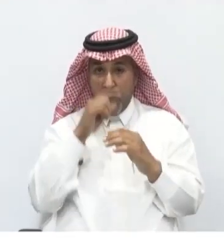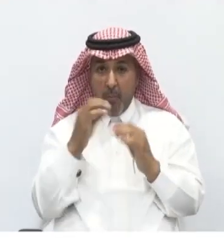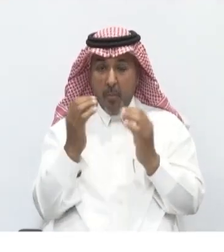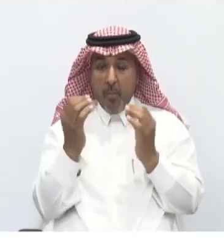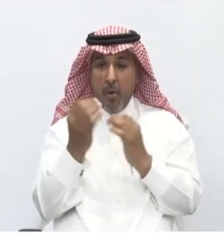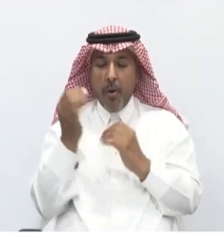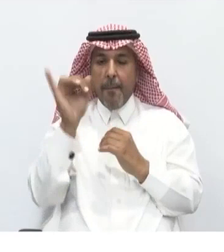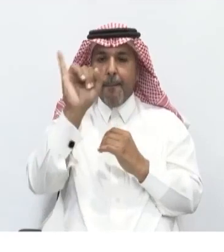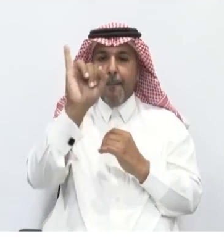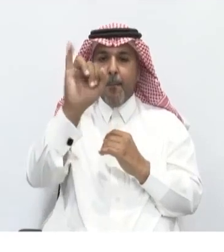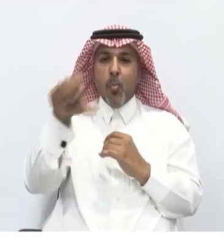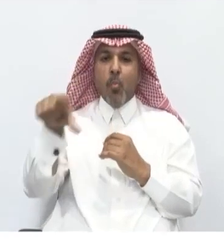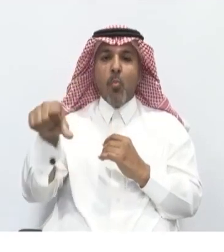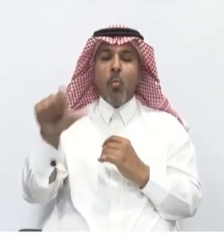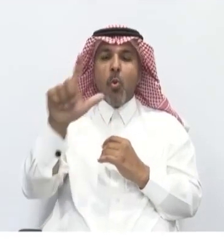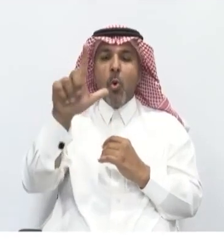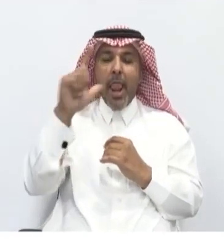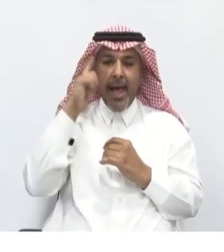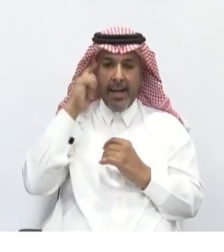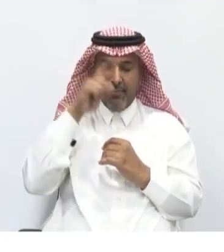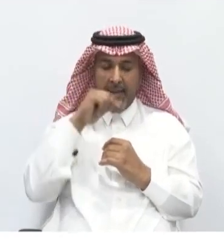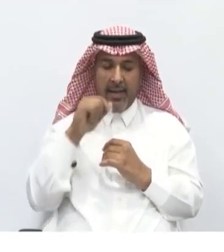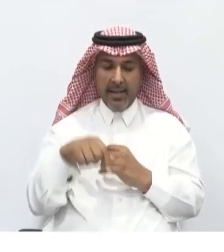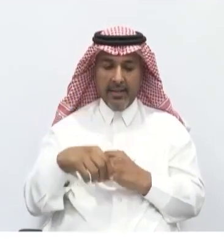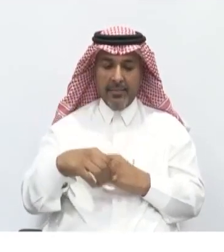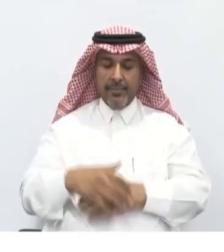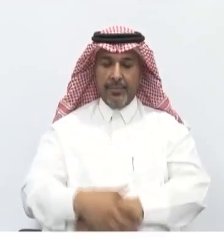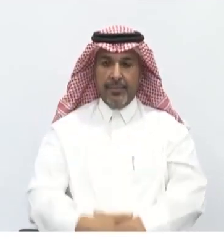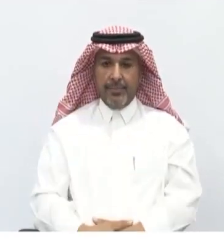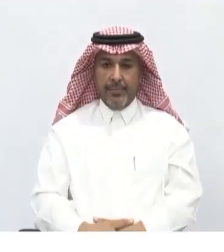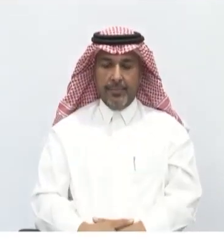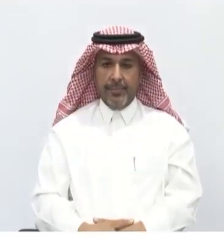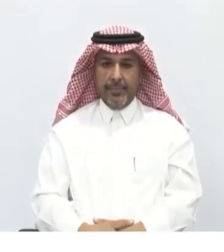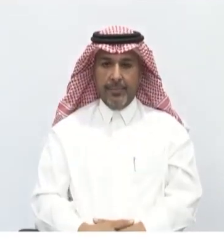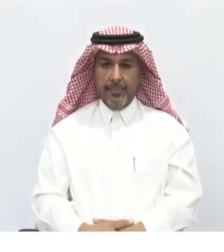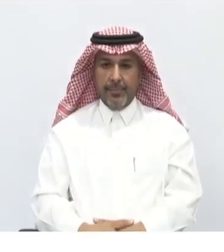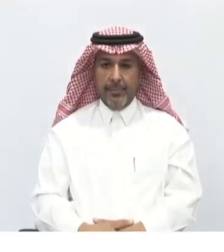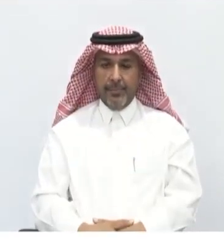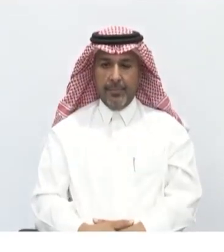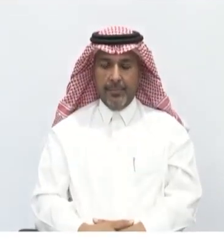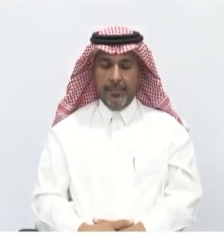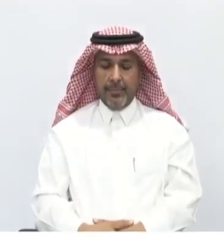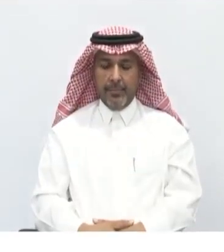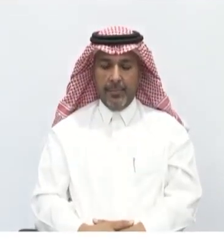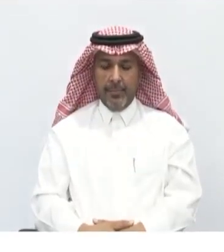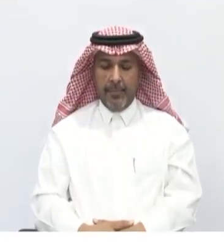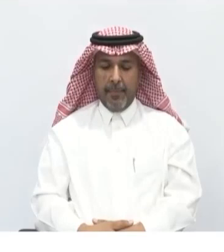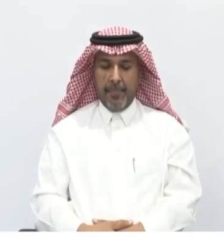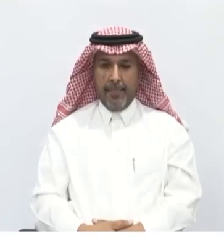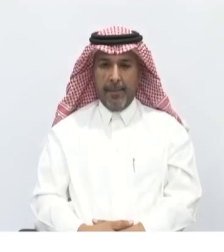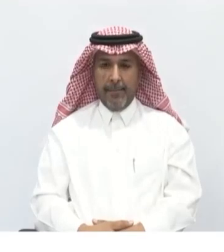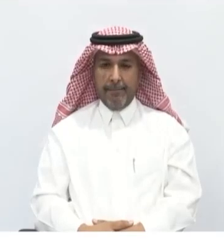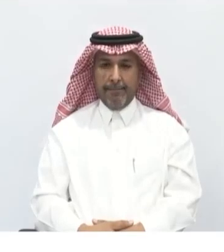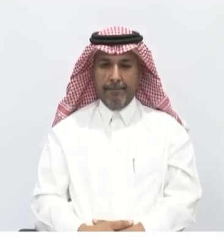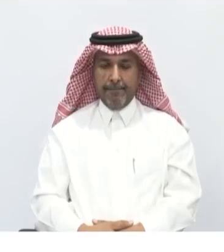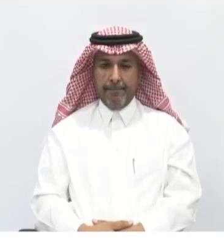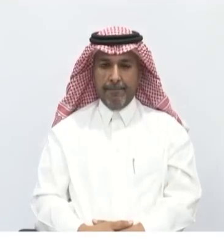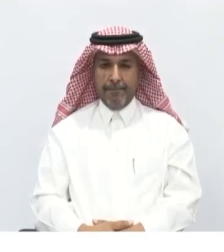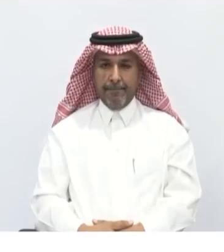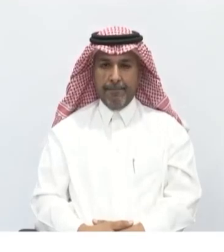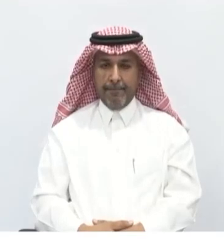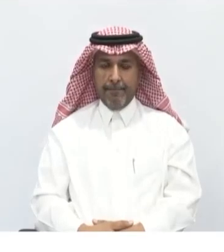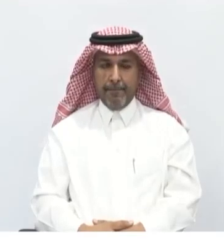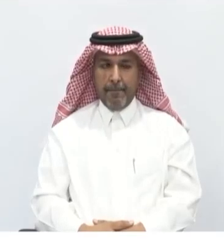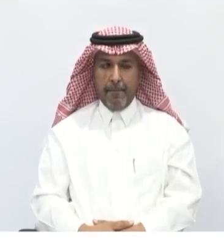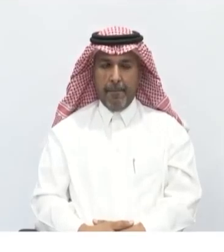هنا اثنين مول من الماء على اثنين مول من الهيدروجين اذا قلنا للتبسيط ثبت البسط او ثبت المقام